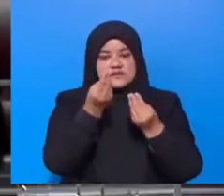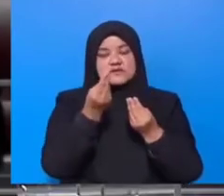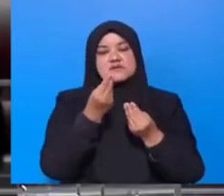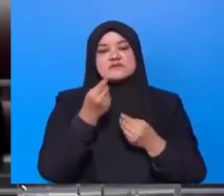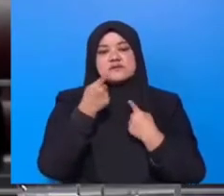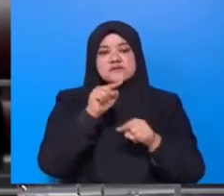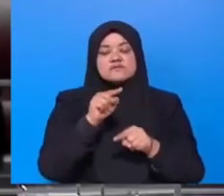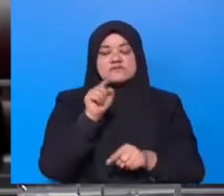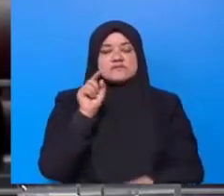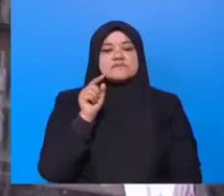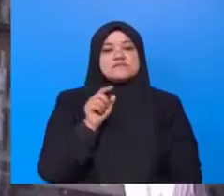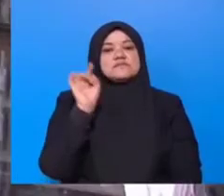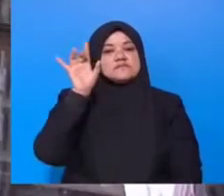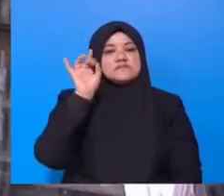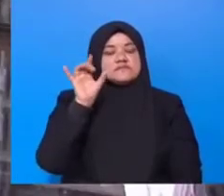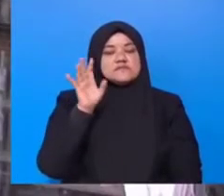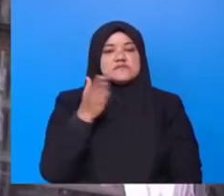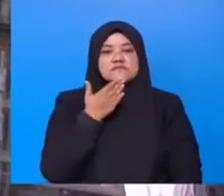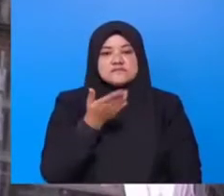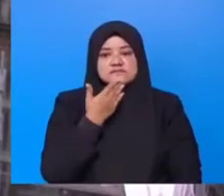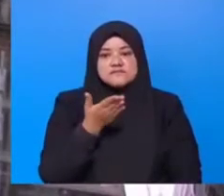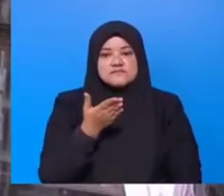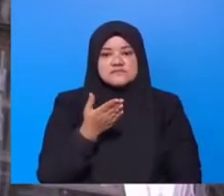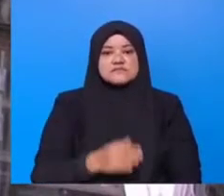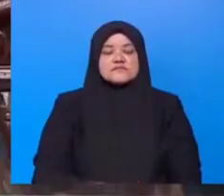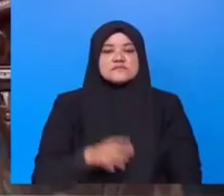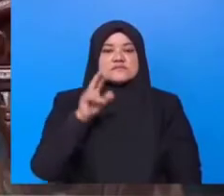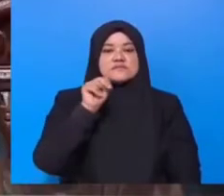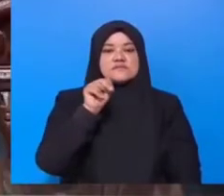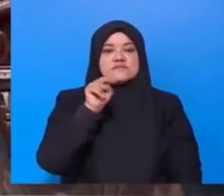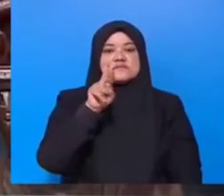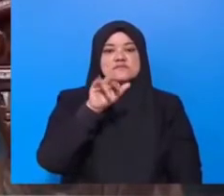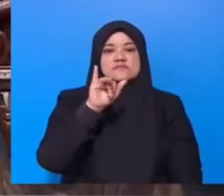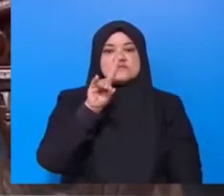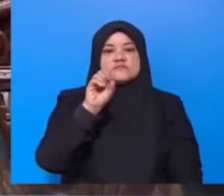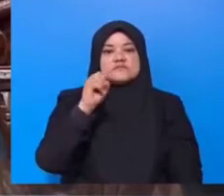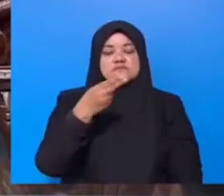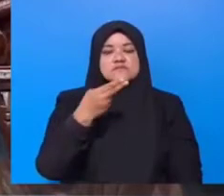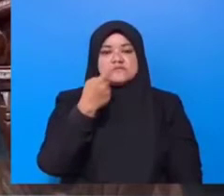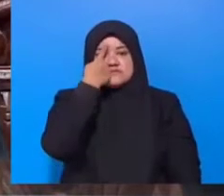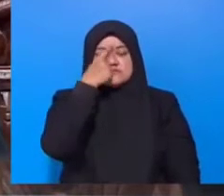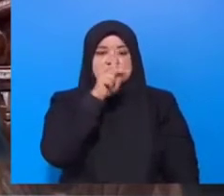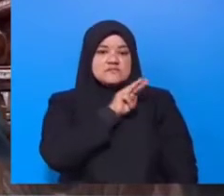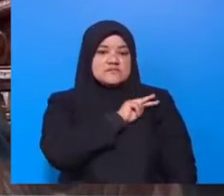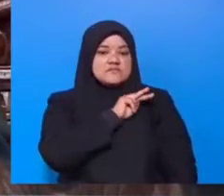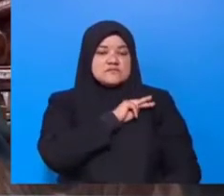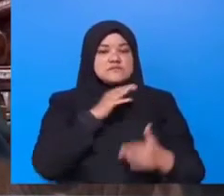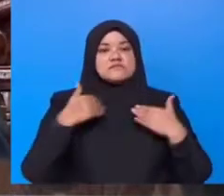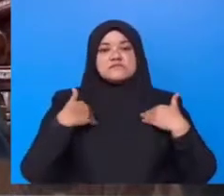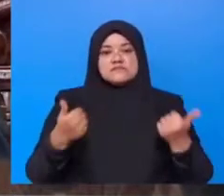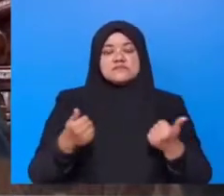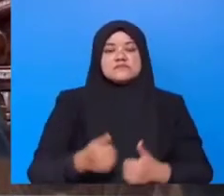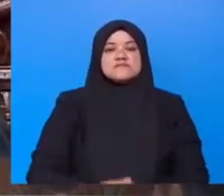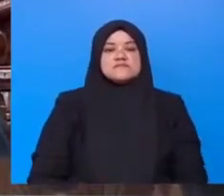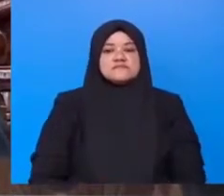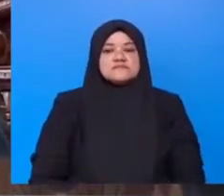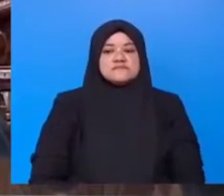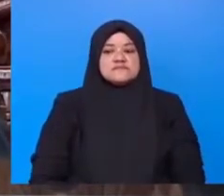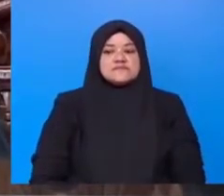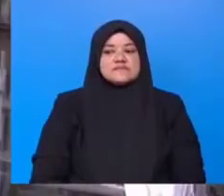Ini bajunya masih sibuk kasih Tuan nuridah binti Muhammad Saleh kepada Menteri Kesehatan